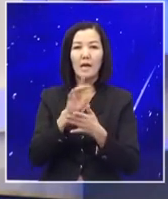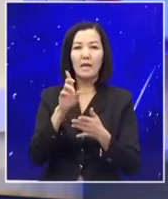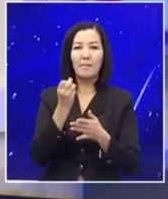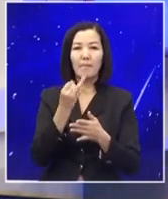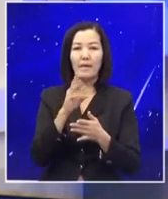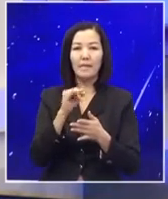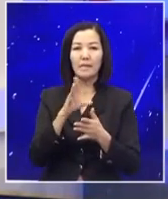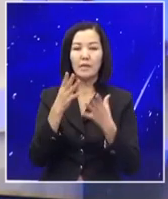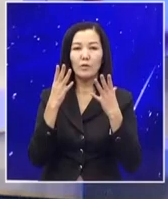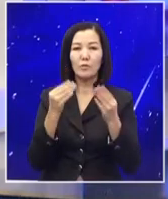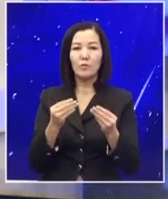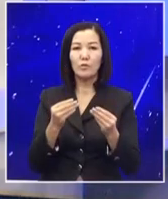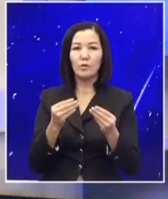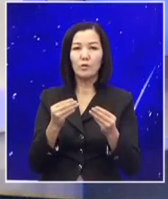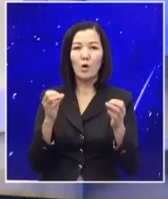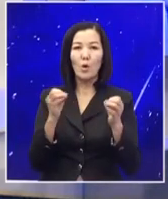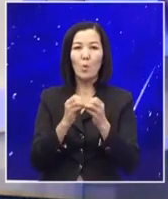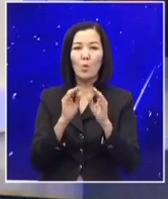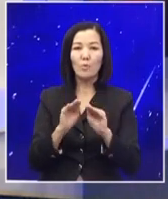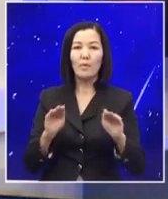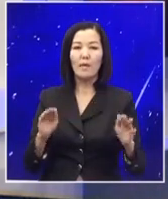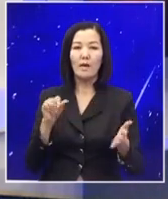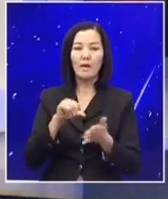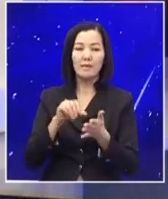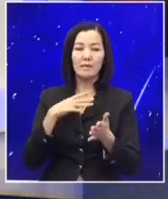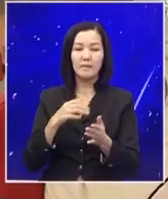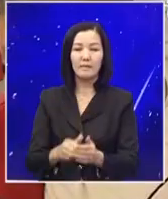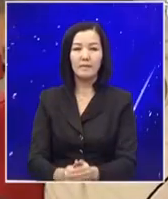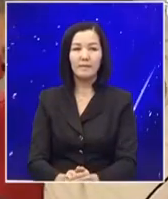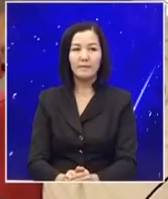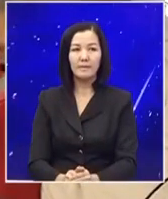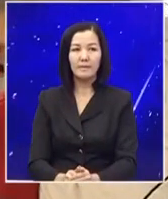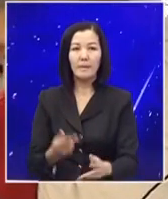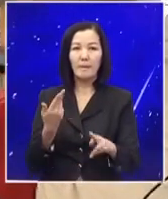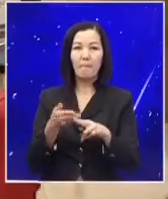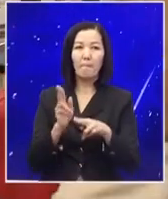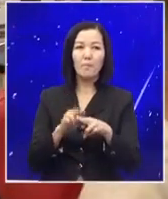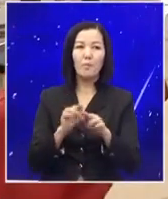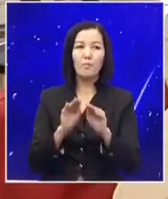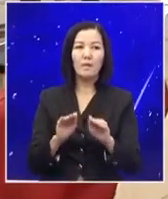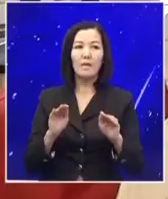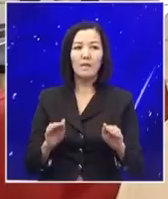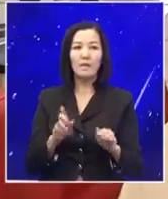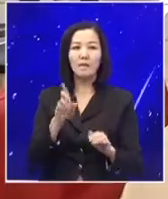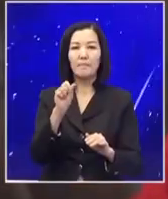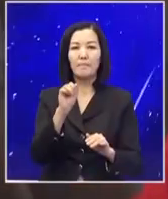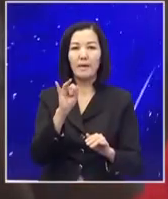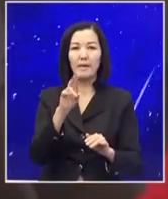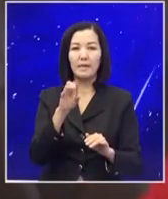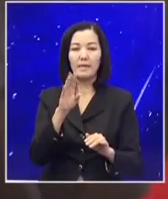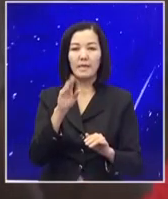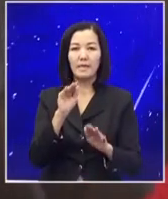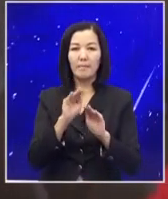күндізгі болу орталығының 10-нан аса тәрбиеленушісі қатысты. Бұл жеткіншектер талдықорғандағы Бәйтерек оңалту